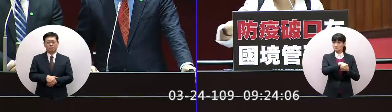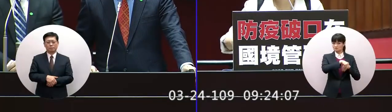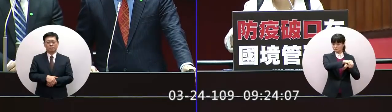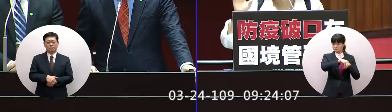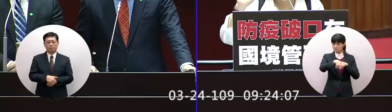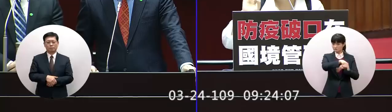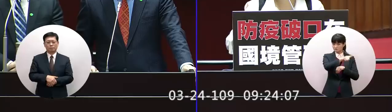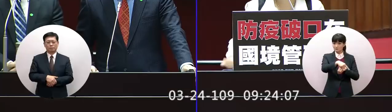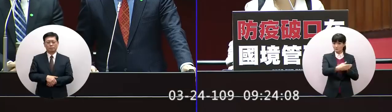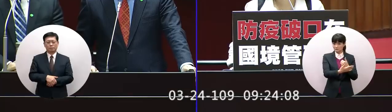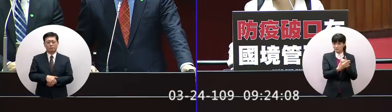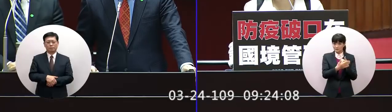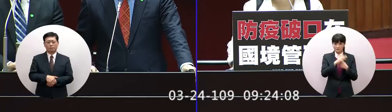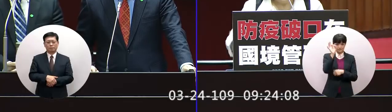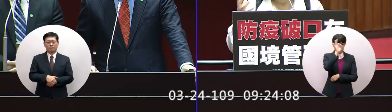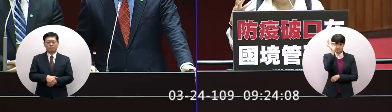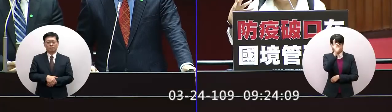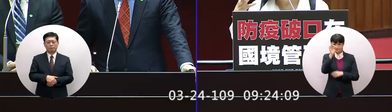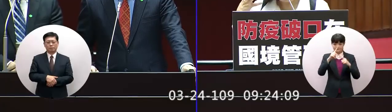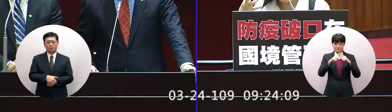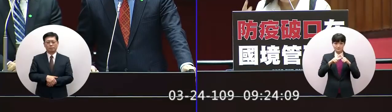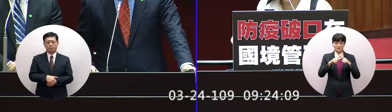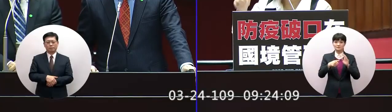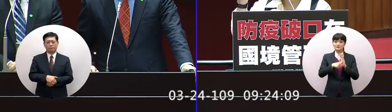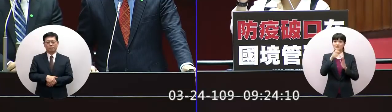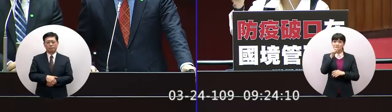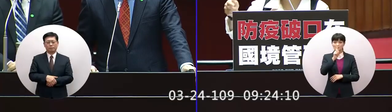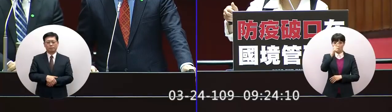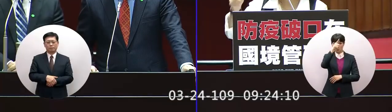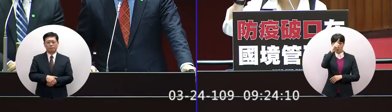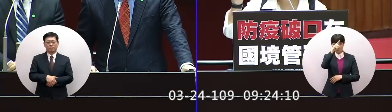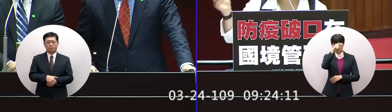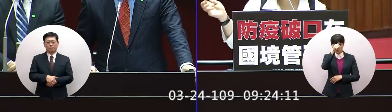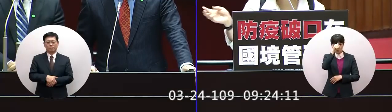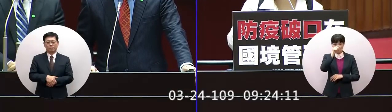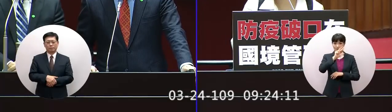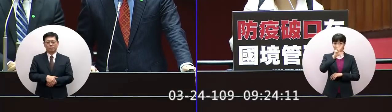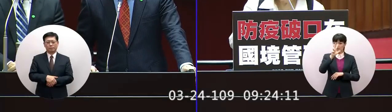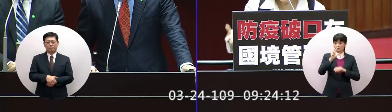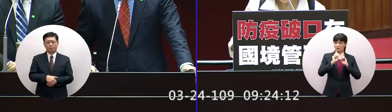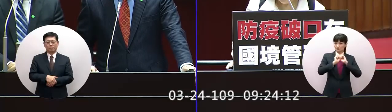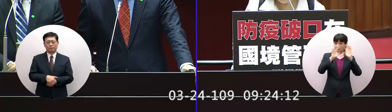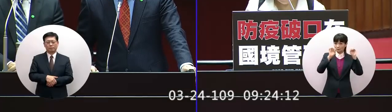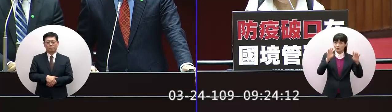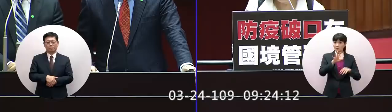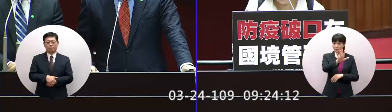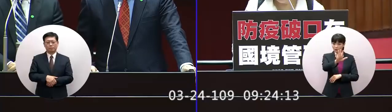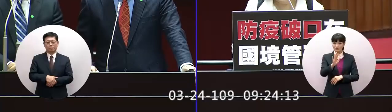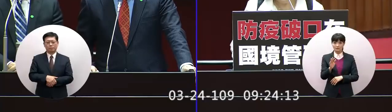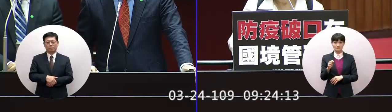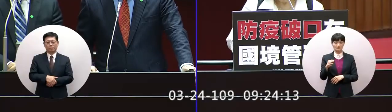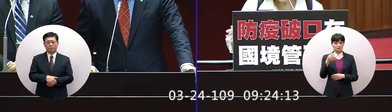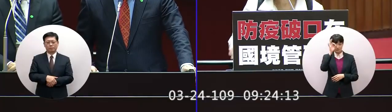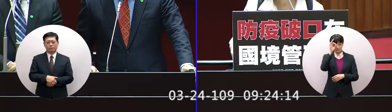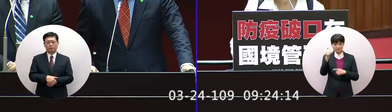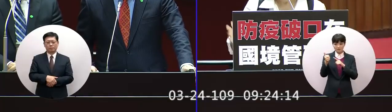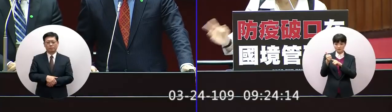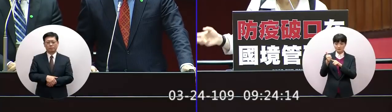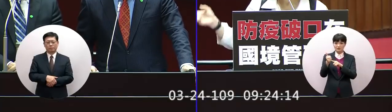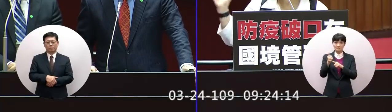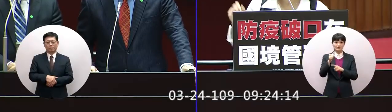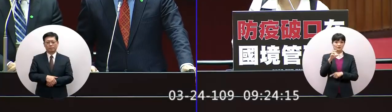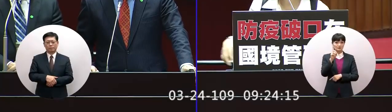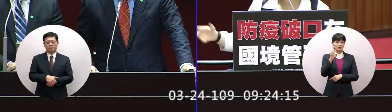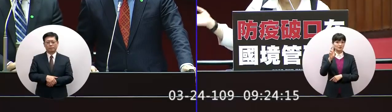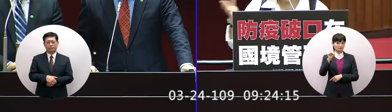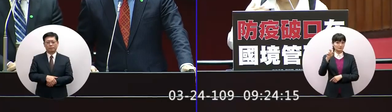助寻人的黄色通报，把他的照片、把他 DNA 甚至于指纹去，说不定查出来了。但是我